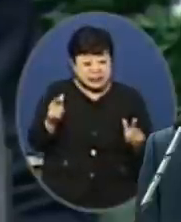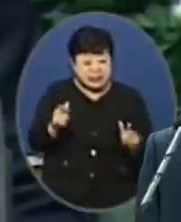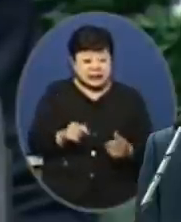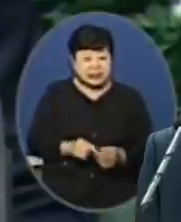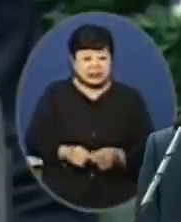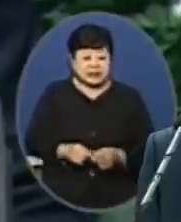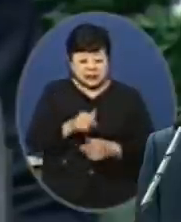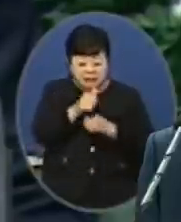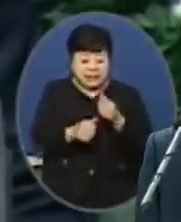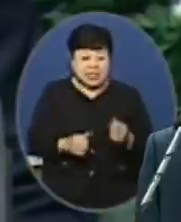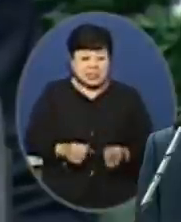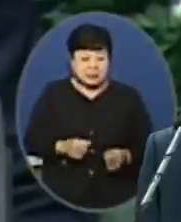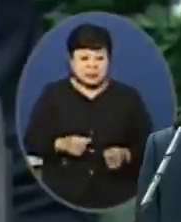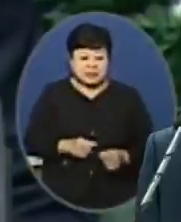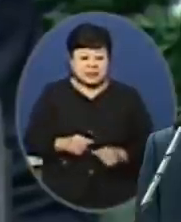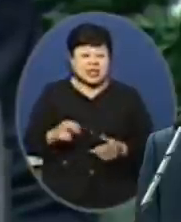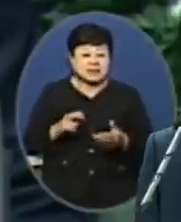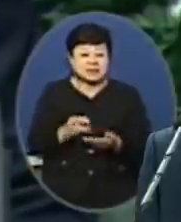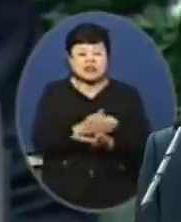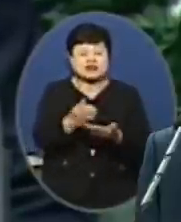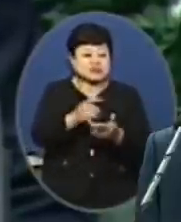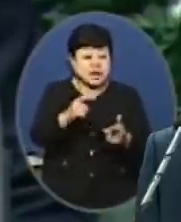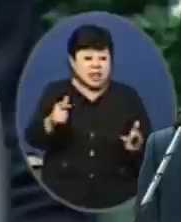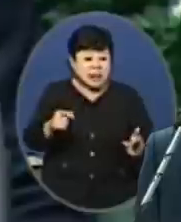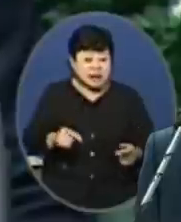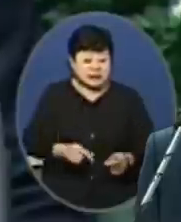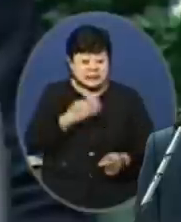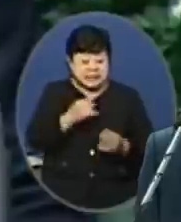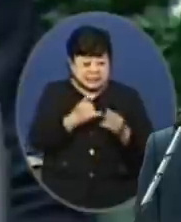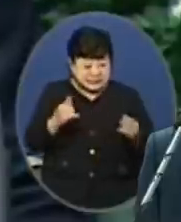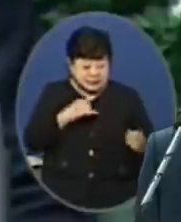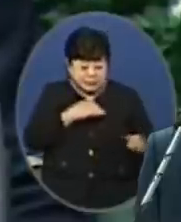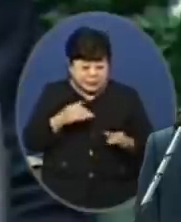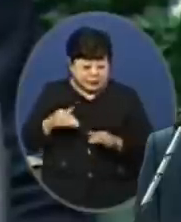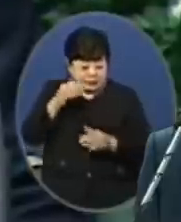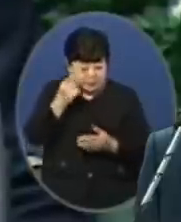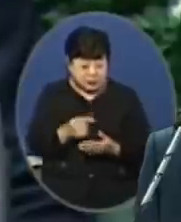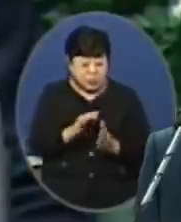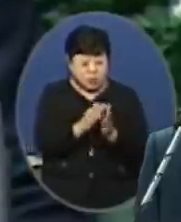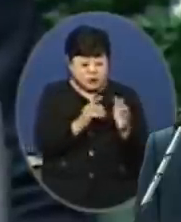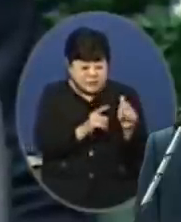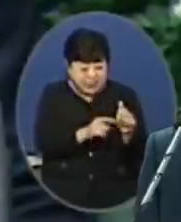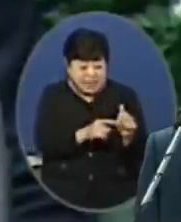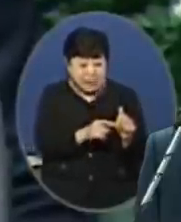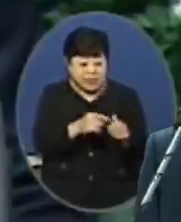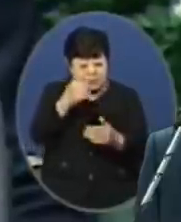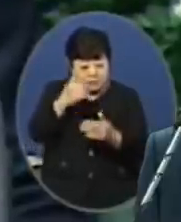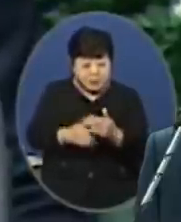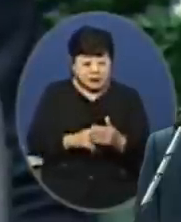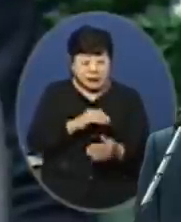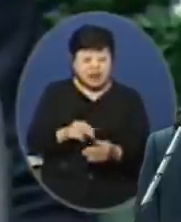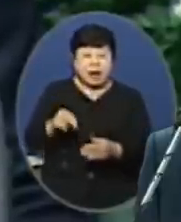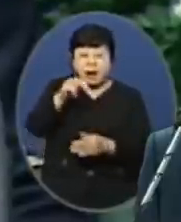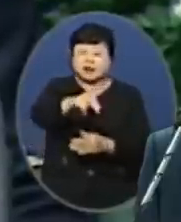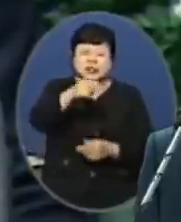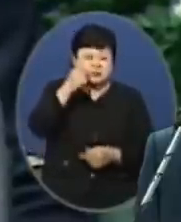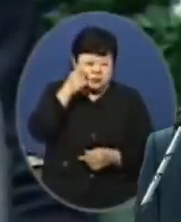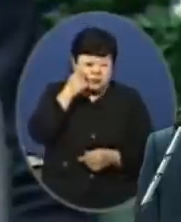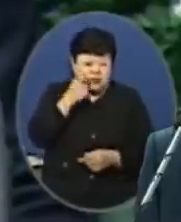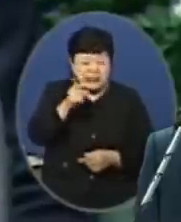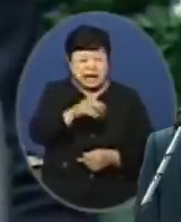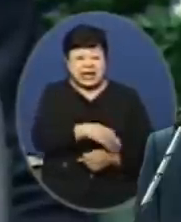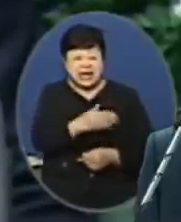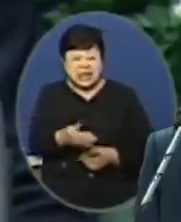그러면 하나님이 역사하지 않지요. 이스라엘 백성이 홍해 수까지 왔을 때 모세 한 사람 내놓고 모두 다 못 건너간다.